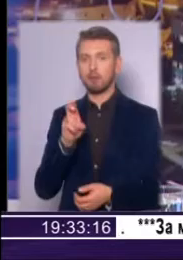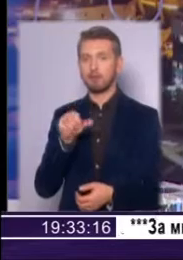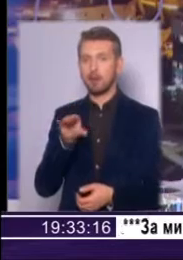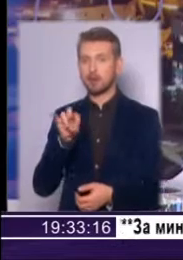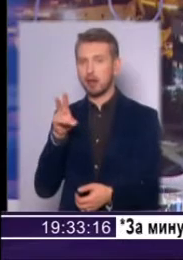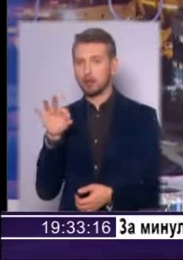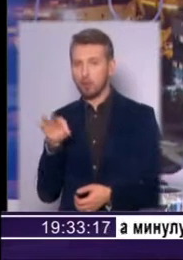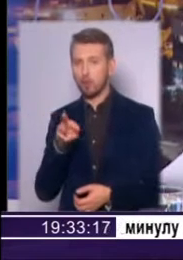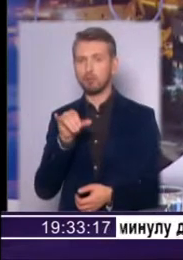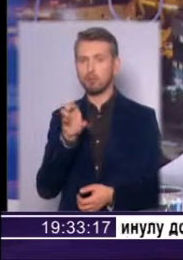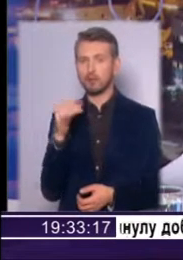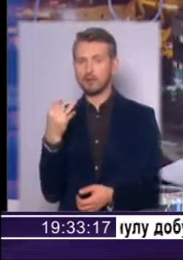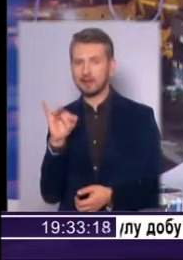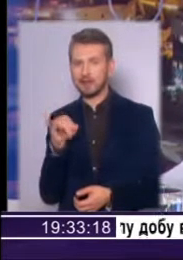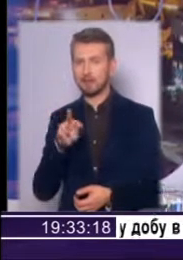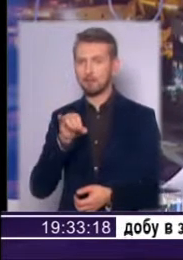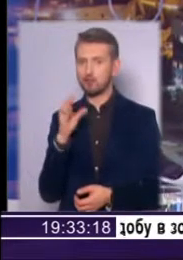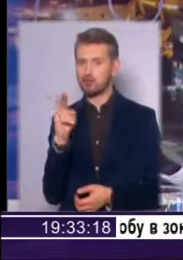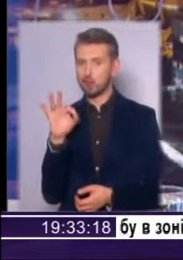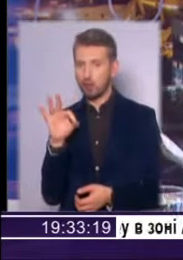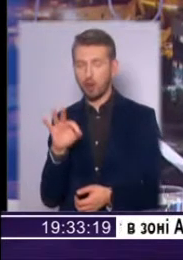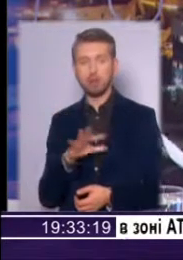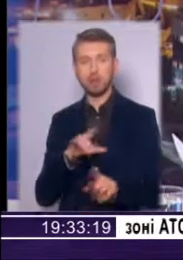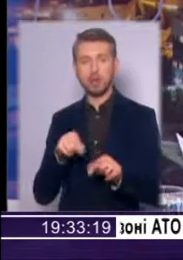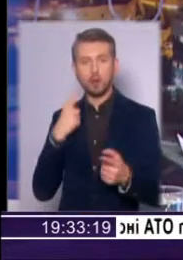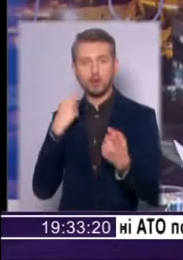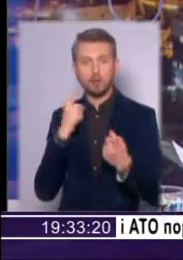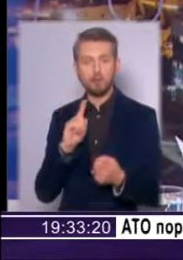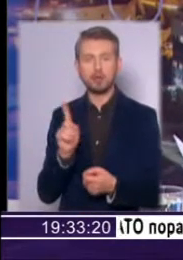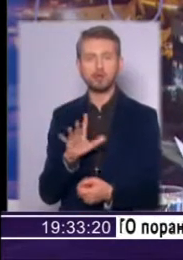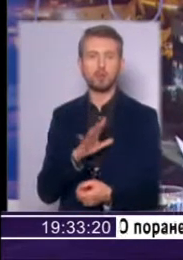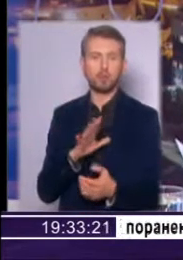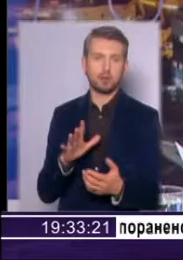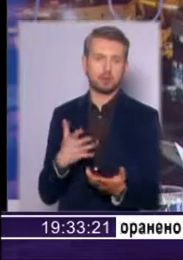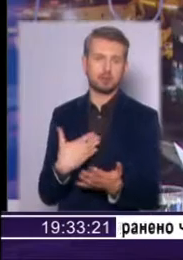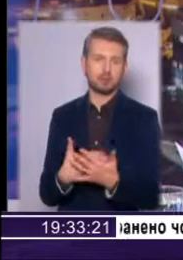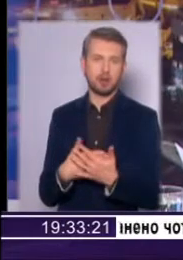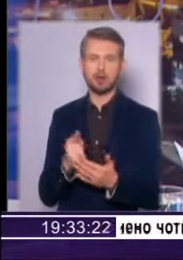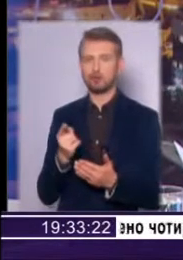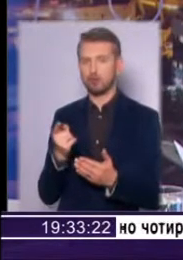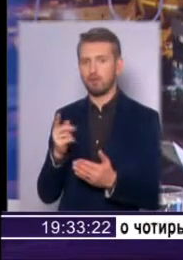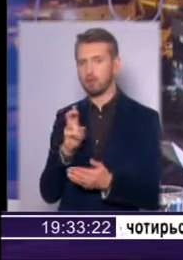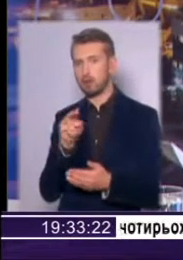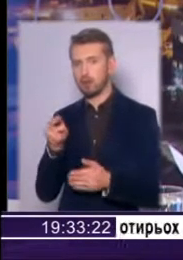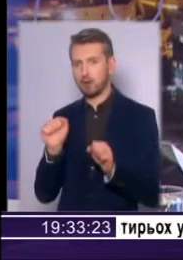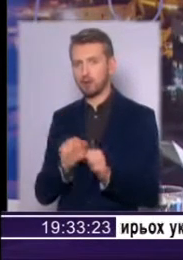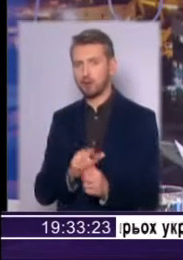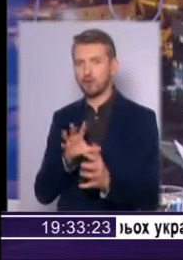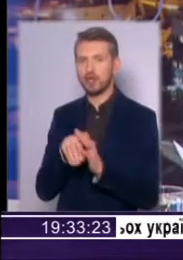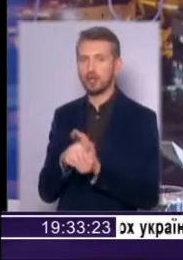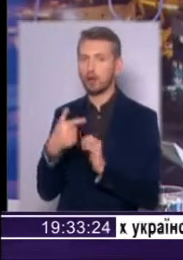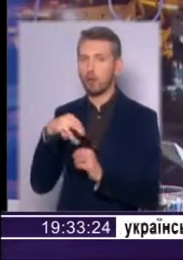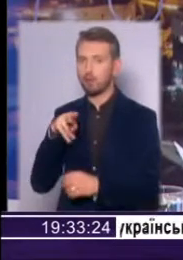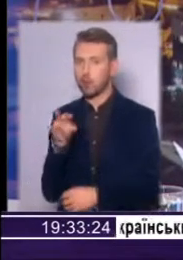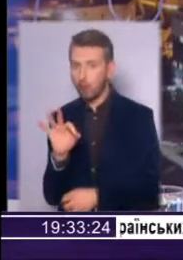Олег Мусій, Сергій Міщенко. Також була інформація, що були варіанти, що до лав БПП могли б увійти Ганна Гопко, теж